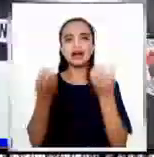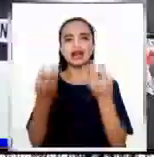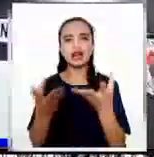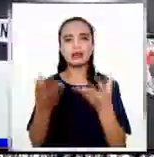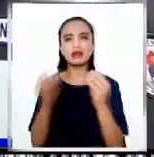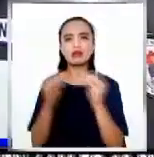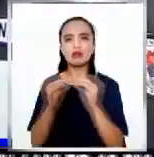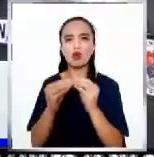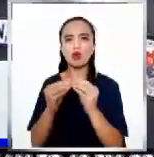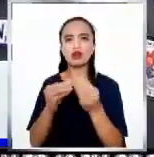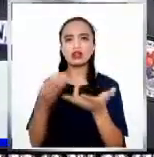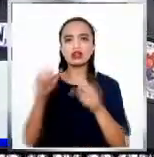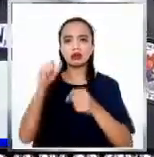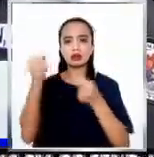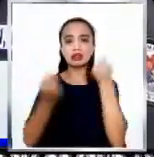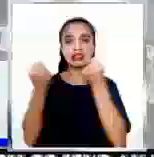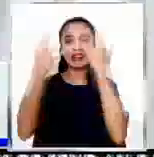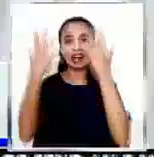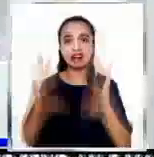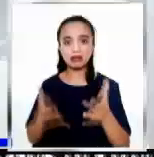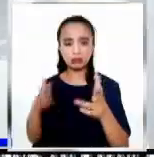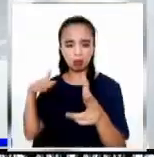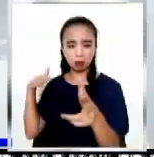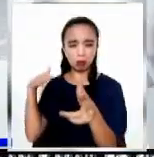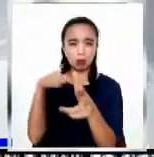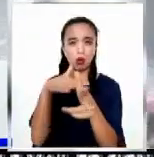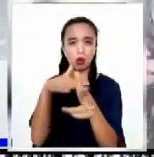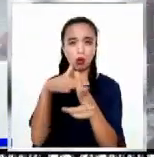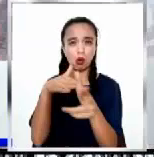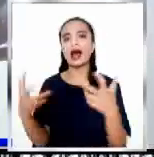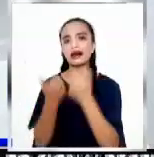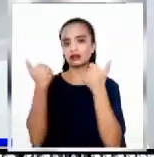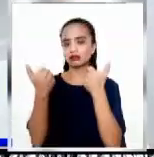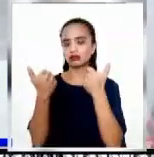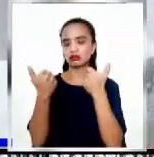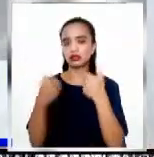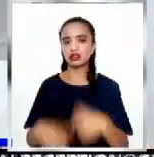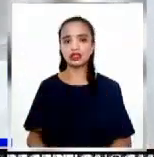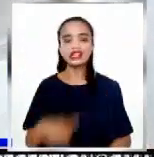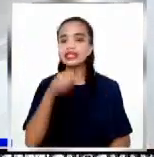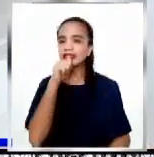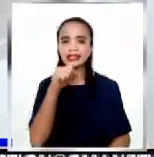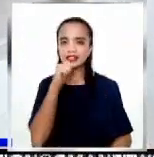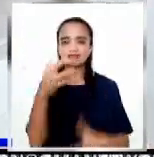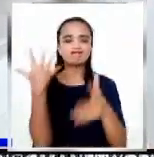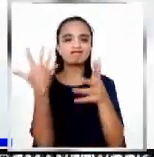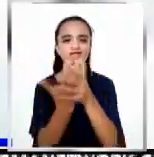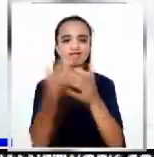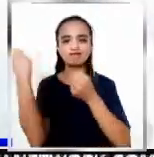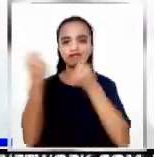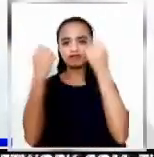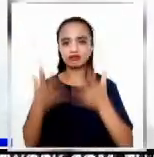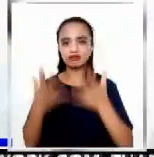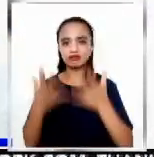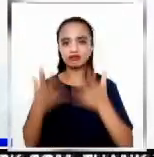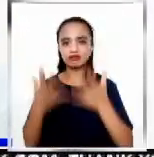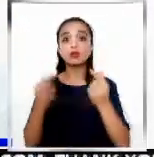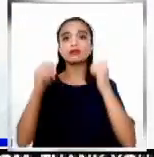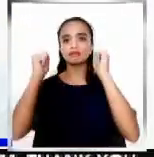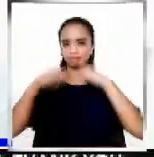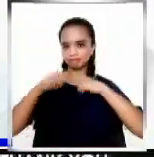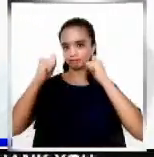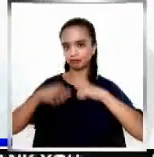motoristang madadamay sa aksidente. Hindi na nakulong ang driver. Nagipag-ayos na raw kasi ito sa kanyang mga